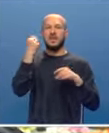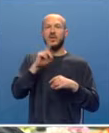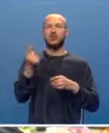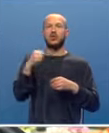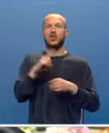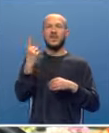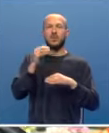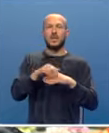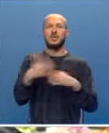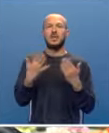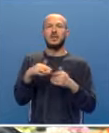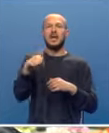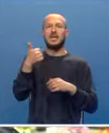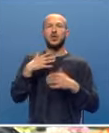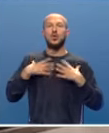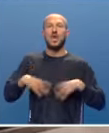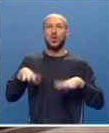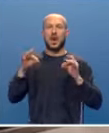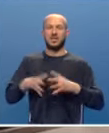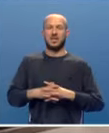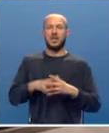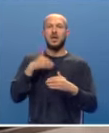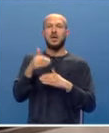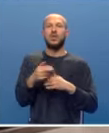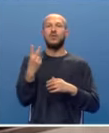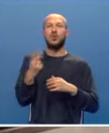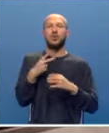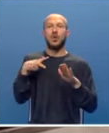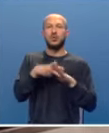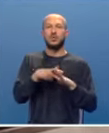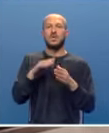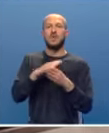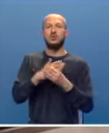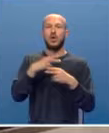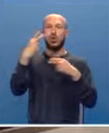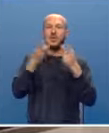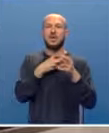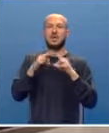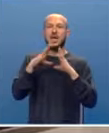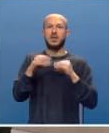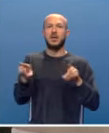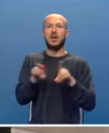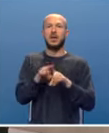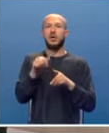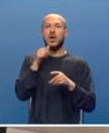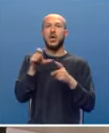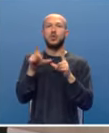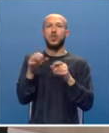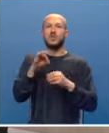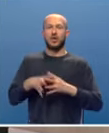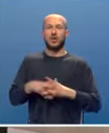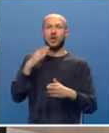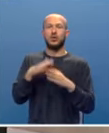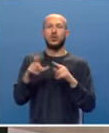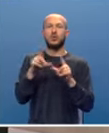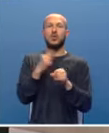jedne informacije gdje se jedno tijelo nalazilo. Nakon dvogodišnjih opstrukcija Međunarodne komisije za nestale kao suosnivača, konačno